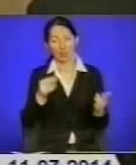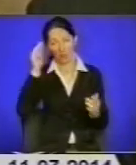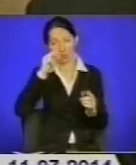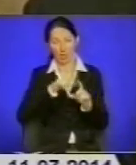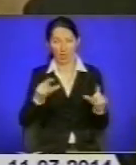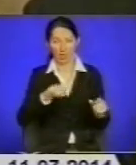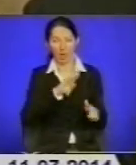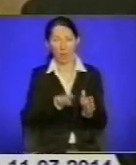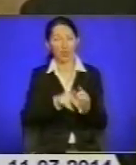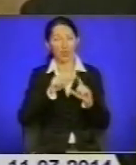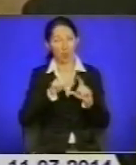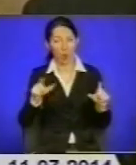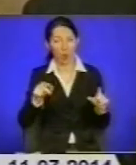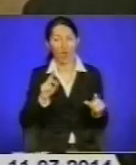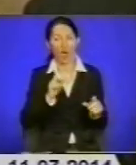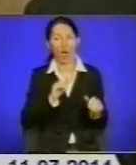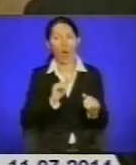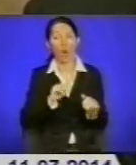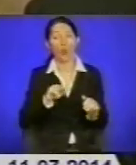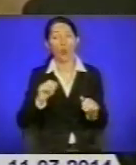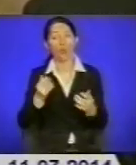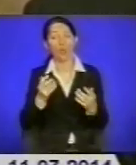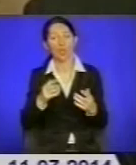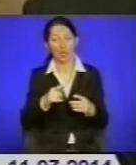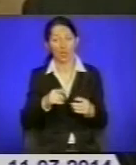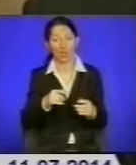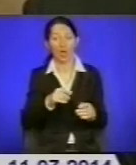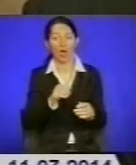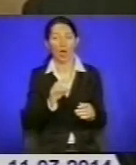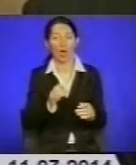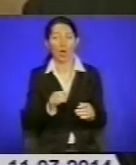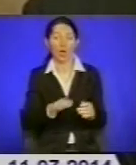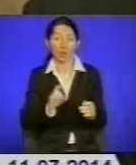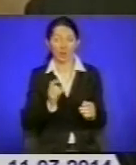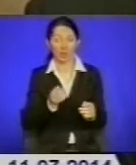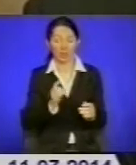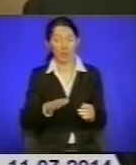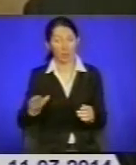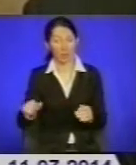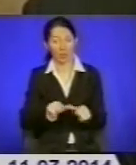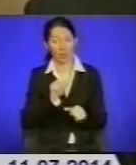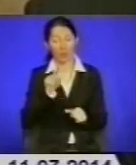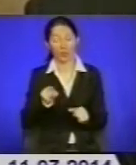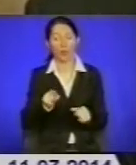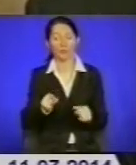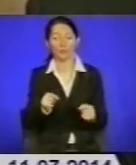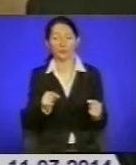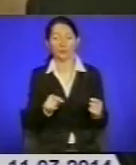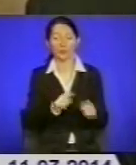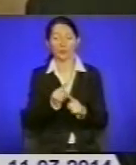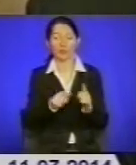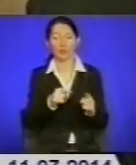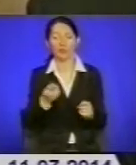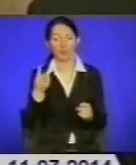школи, під училище, під коледжі, під навіть садочки. Крім того, що налаштовується дизайн, скажімо,